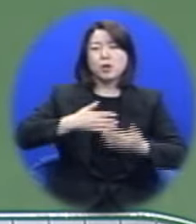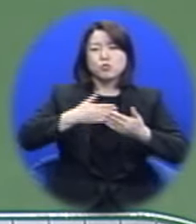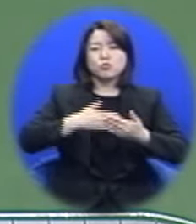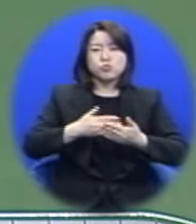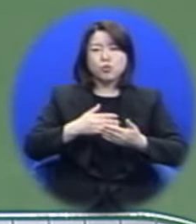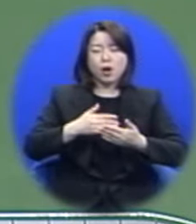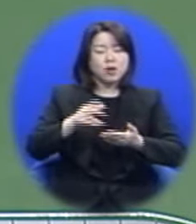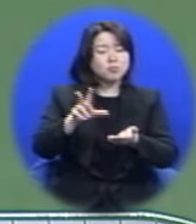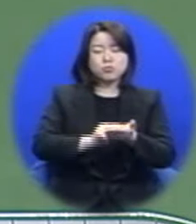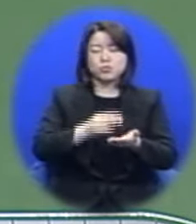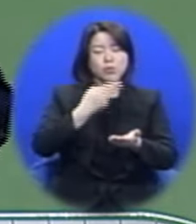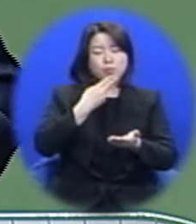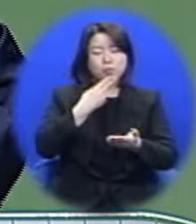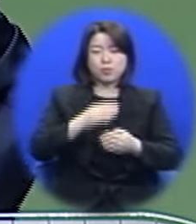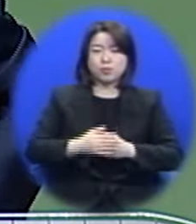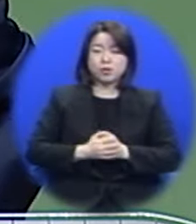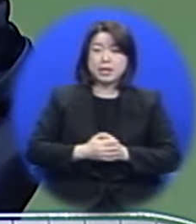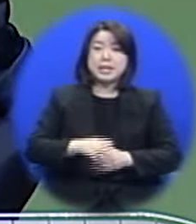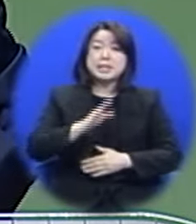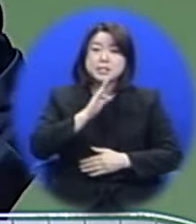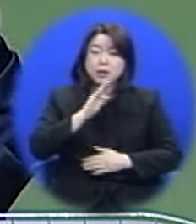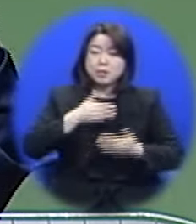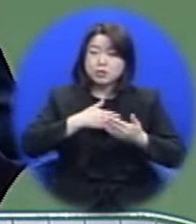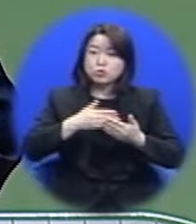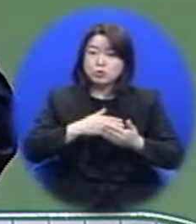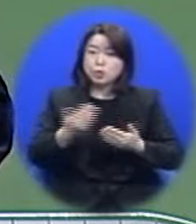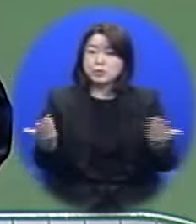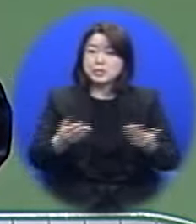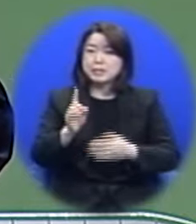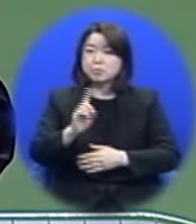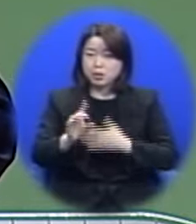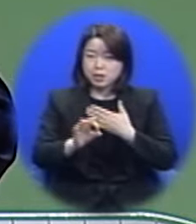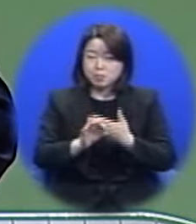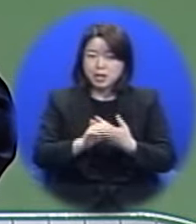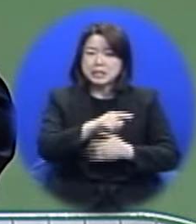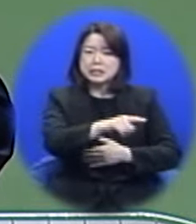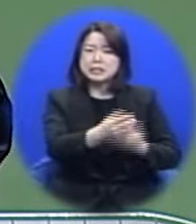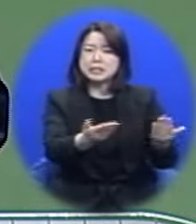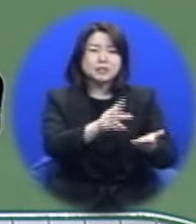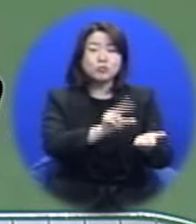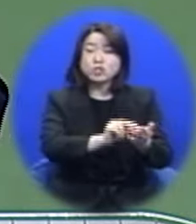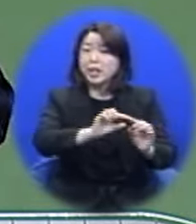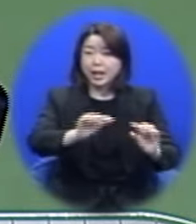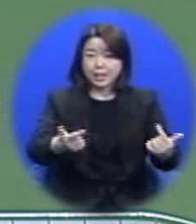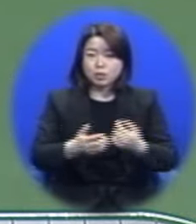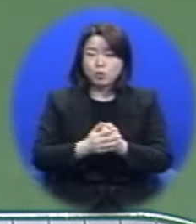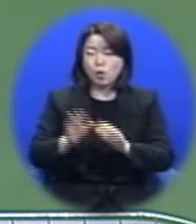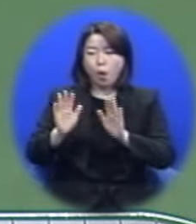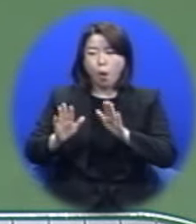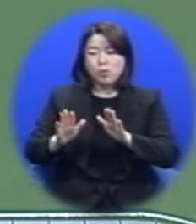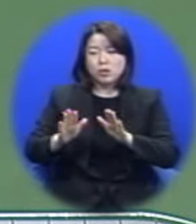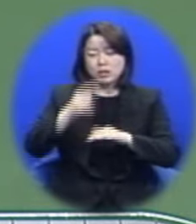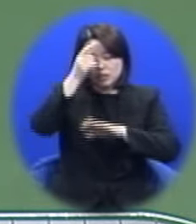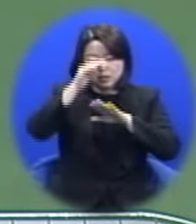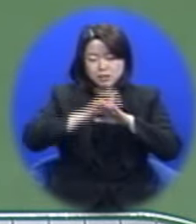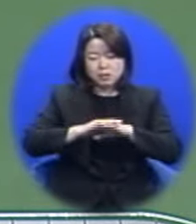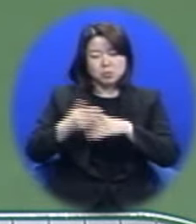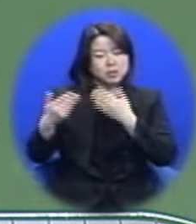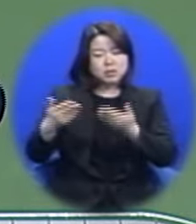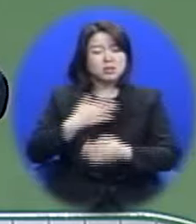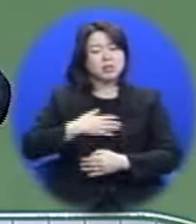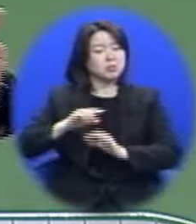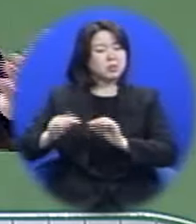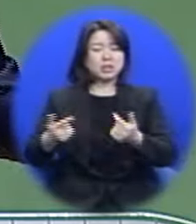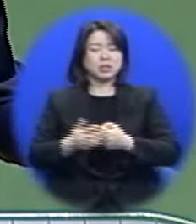없습니다. 정말 두려운 것은 어려운 일이 두려운 게 아니고 오늘은 예배드릴 기분이 아니야.